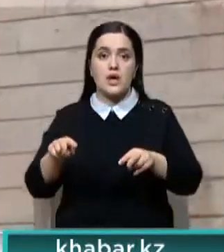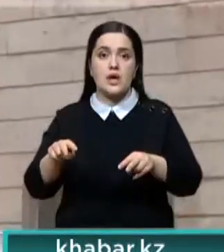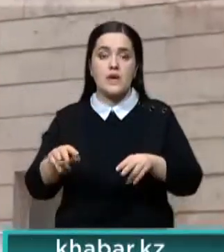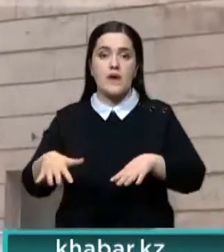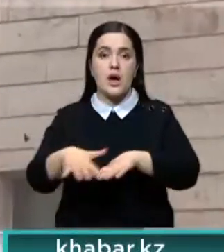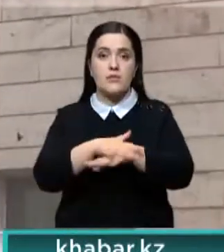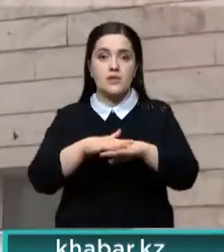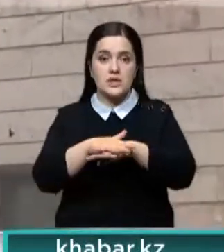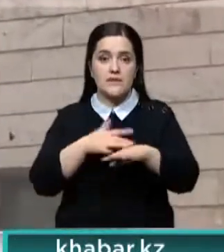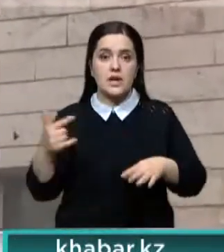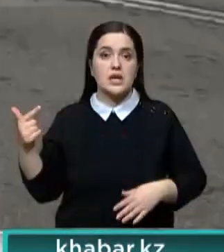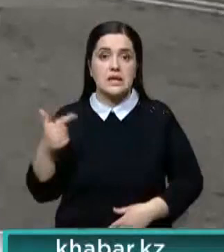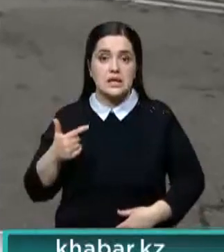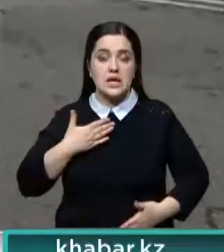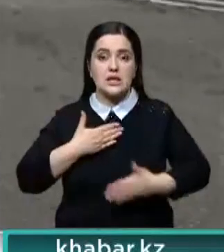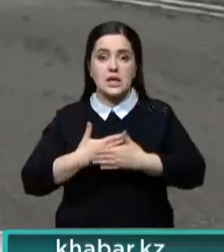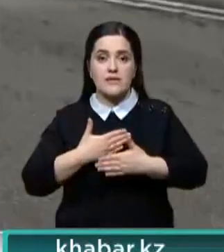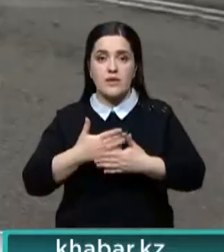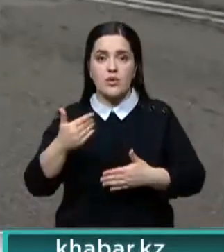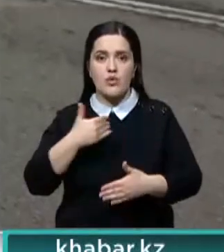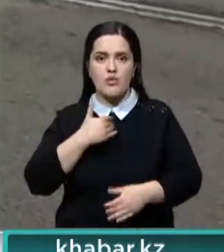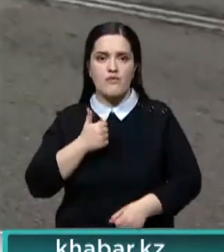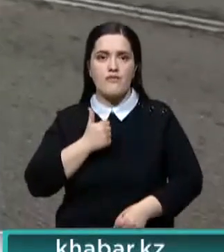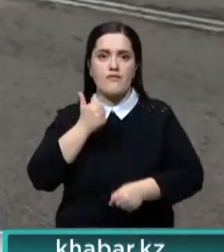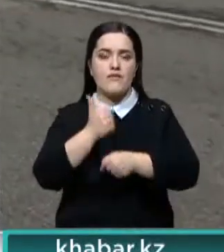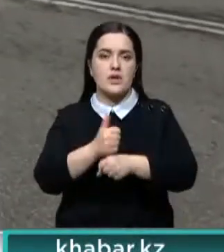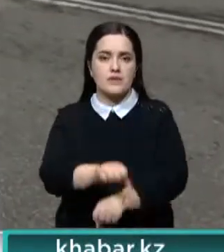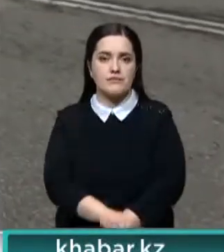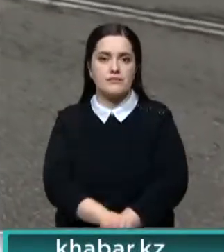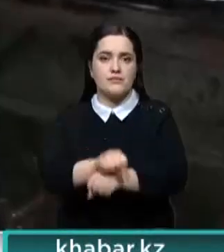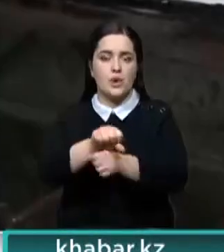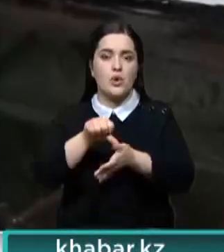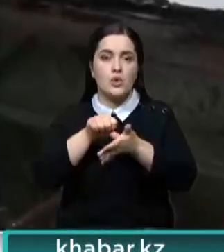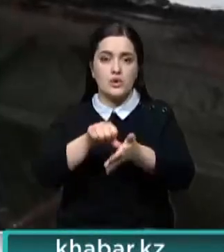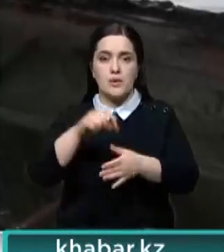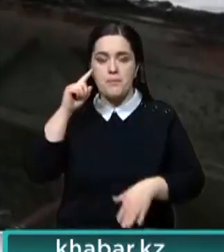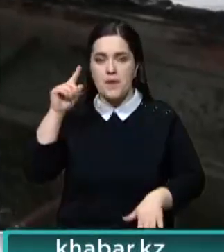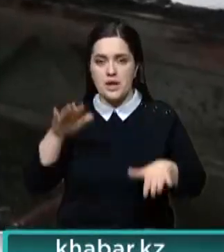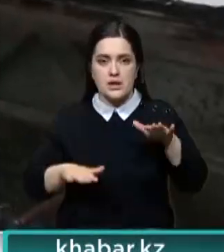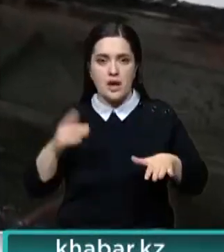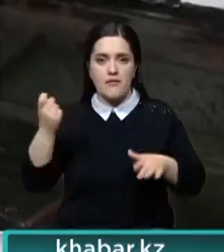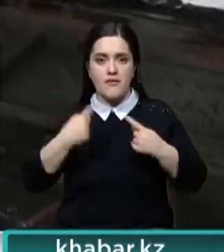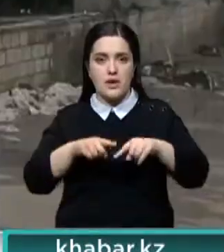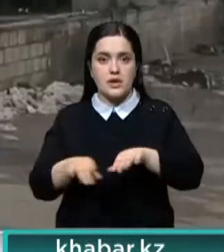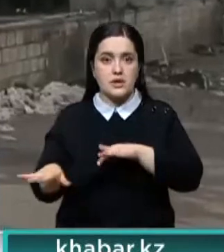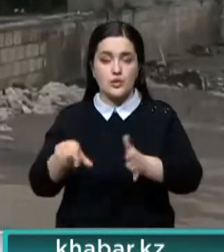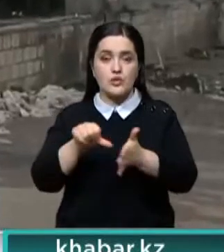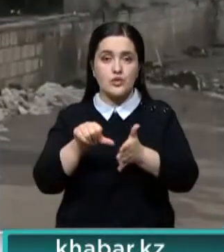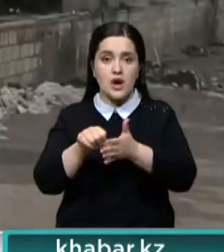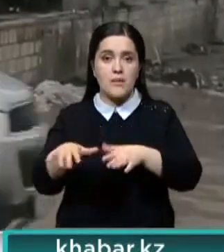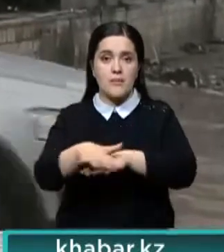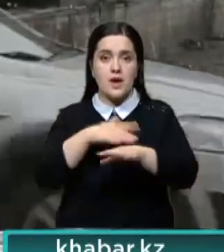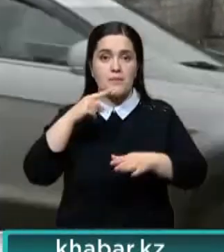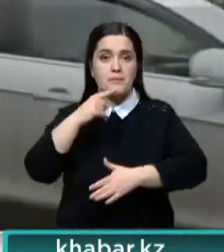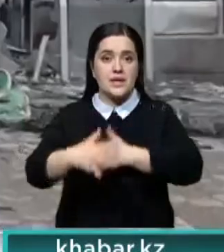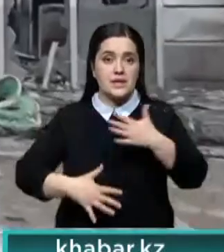так называемой общественники и гражданские активисты пытались возглавить протесты по подозрению в организации участие в массовых